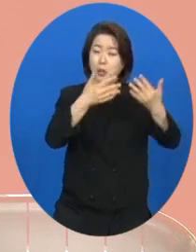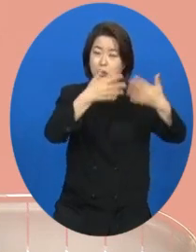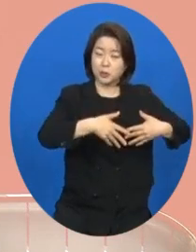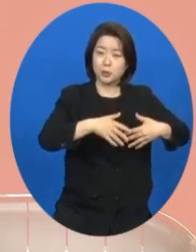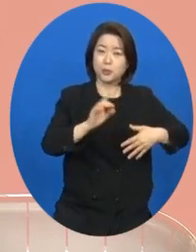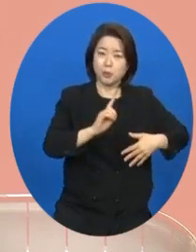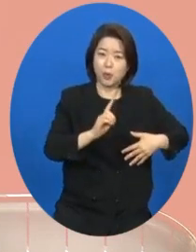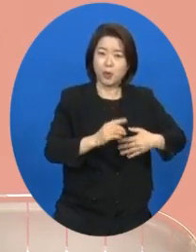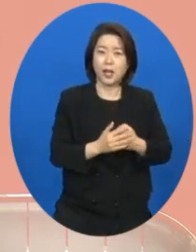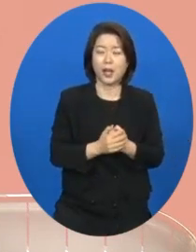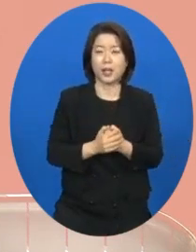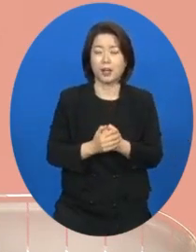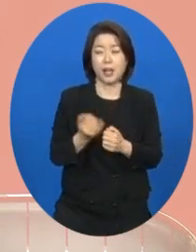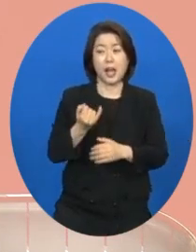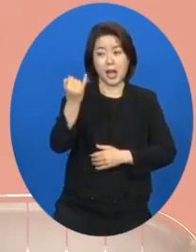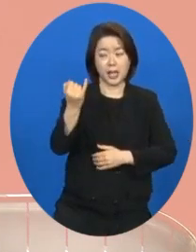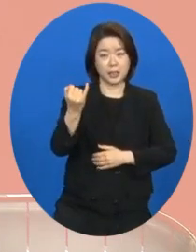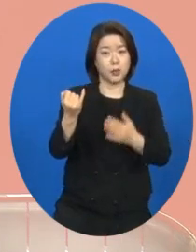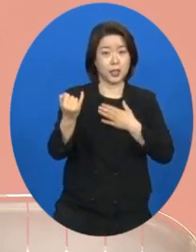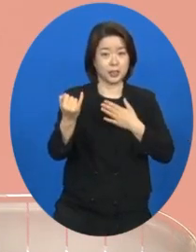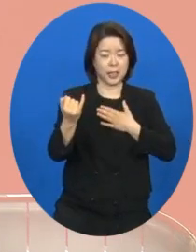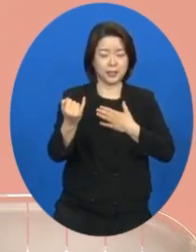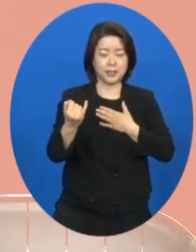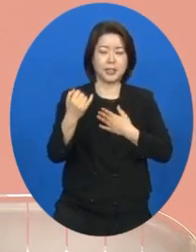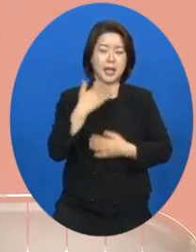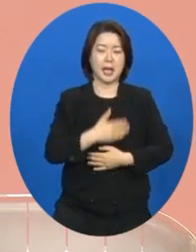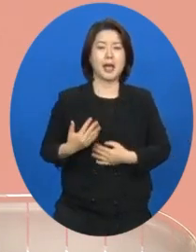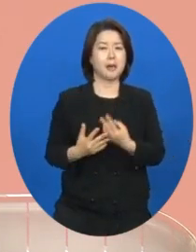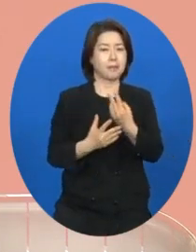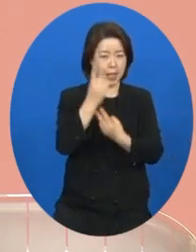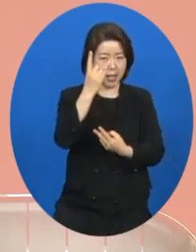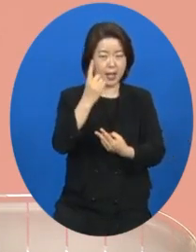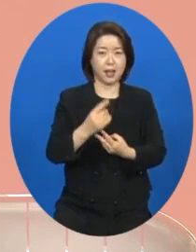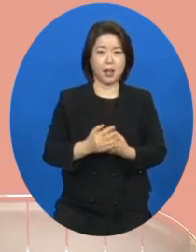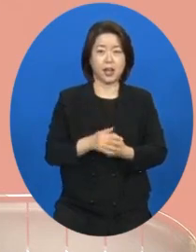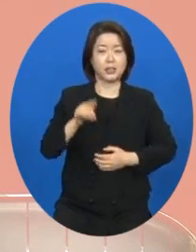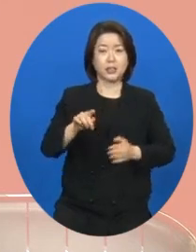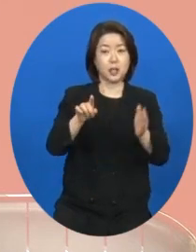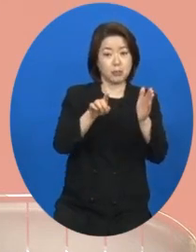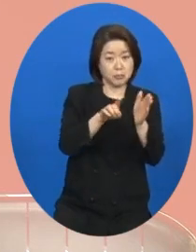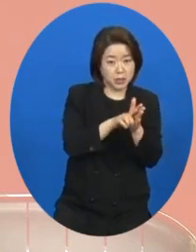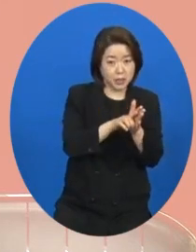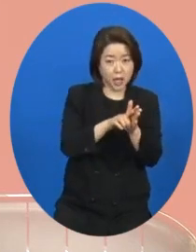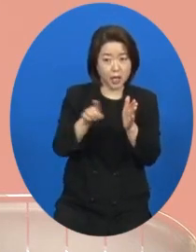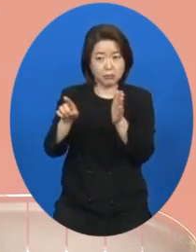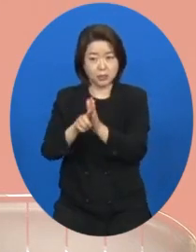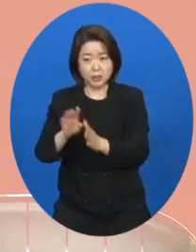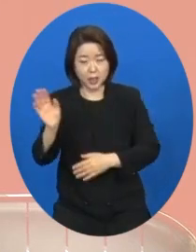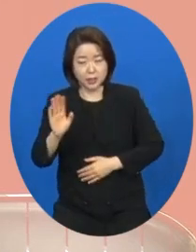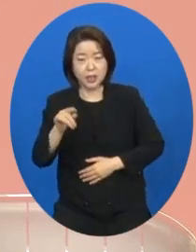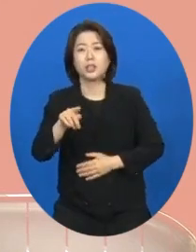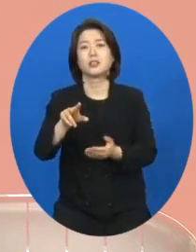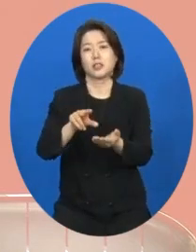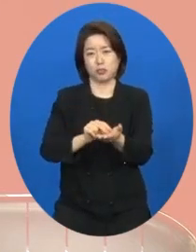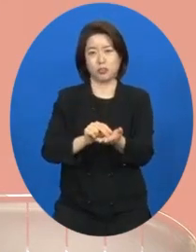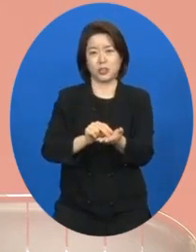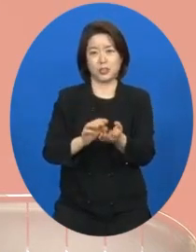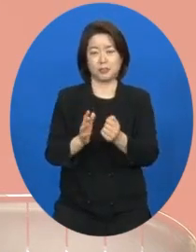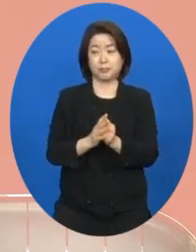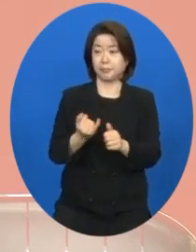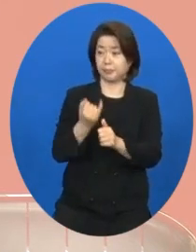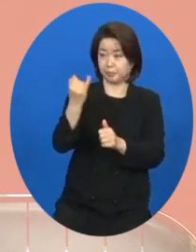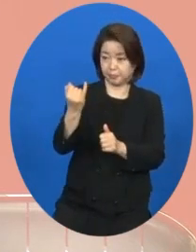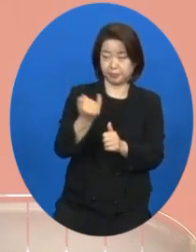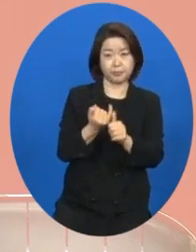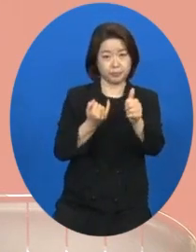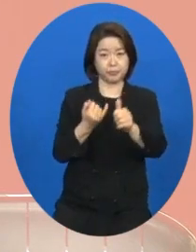되냐면 아내와는 한 몸이다. 이걸 믿느냐 안 믿느냐가 문제인 거예요. 아내와는